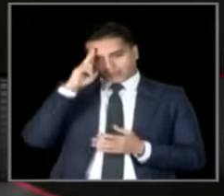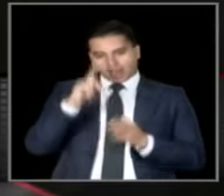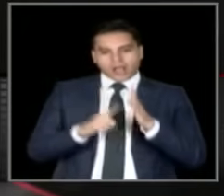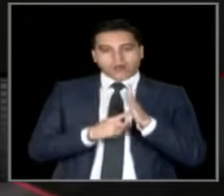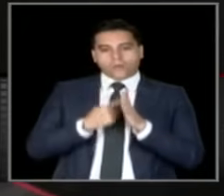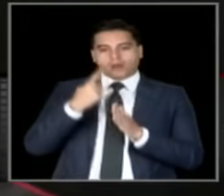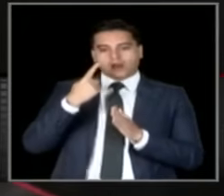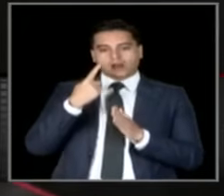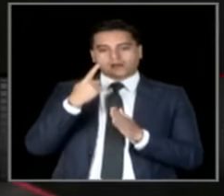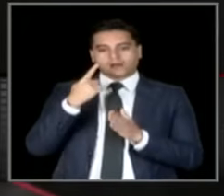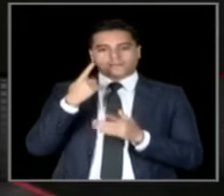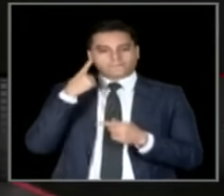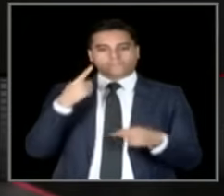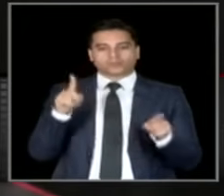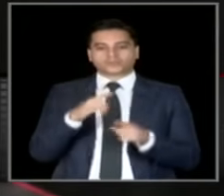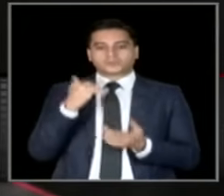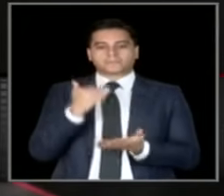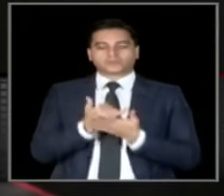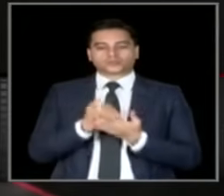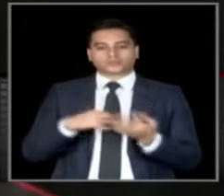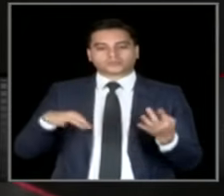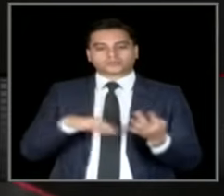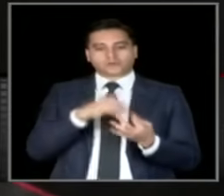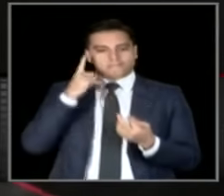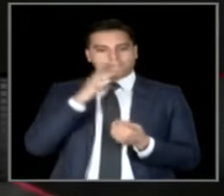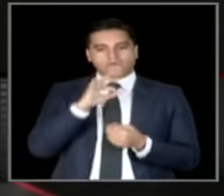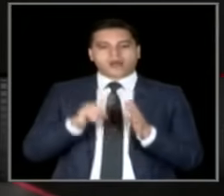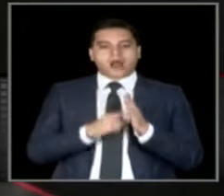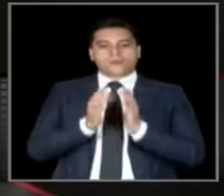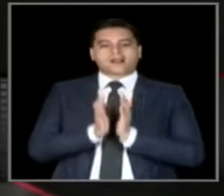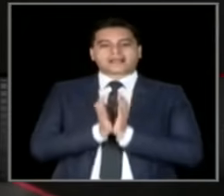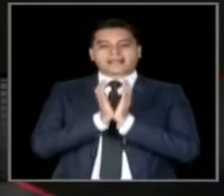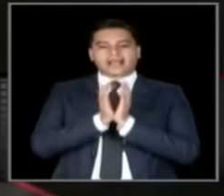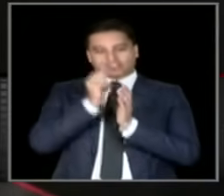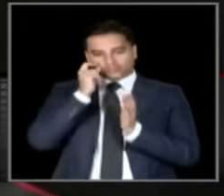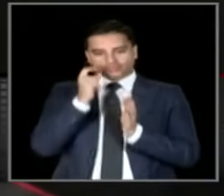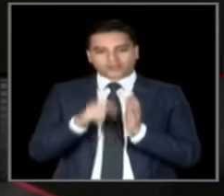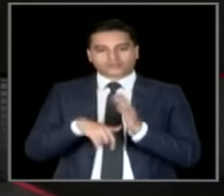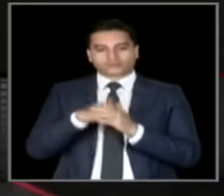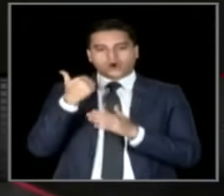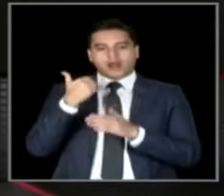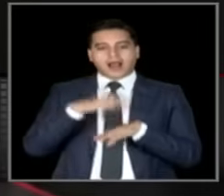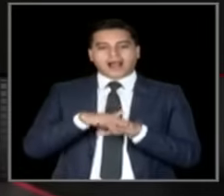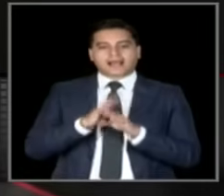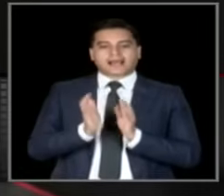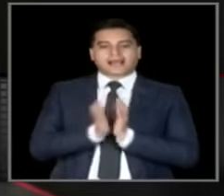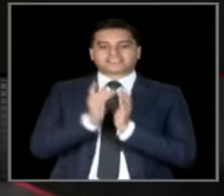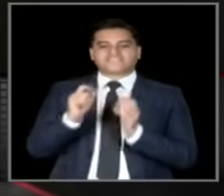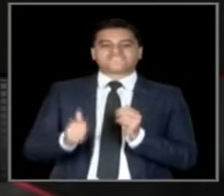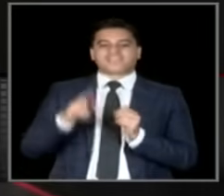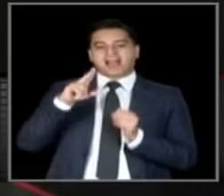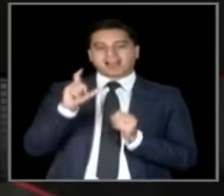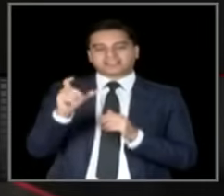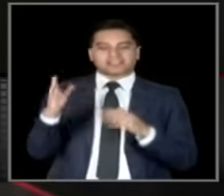من هو أول موسيقي يحصل على جائزة فاتن حمامة للتميز من مهرجان القاهرة السينمائي